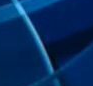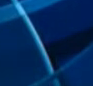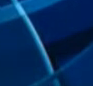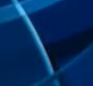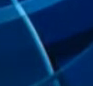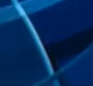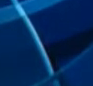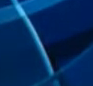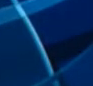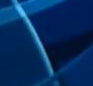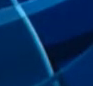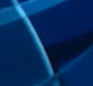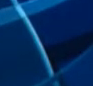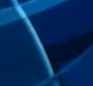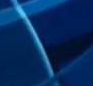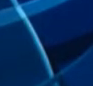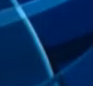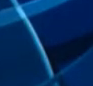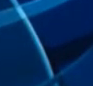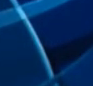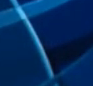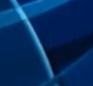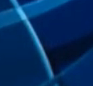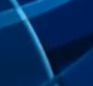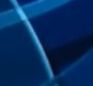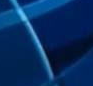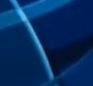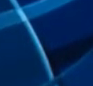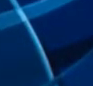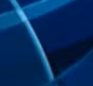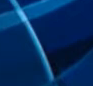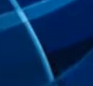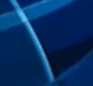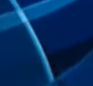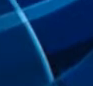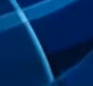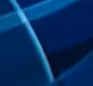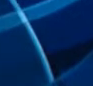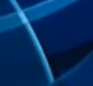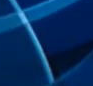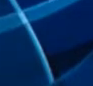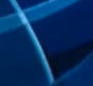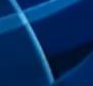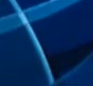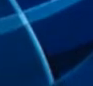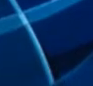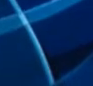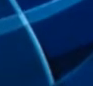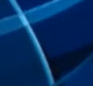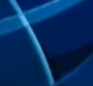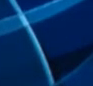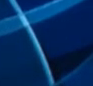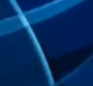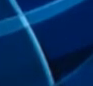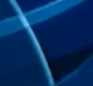illustrato i contenuti del nuovo dpcm ribadendo che l'obiettivo è quello di tenere sotto controllo la curva epidemiologica gestire la